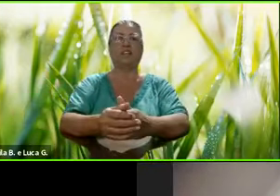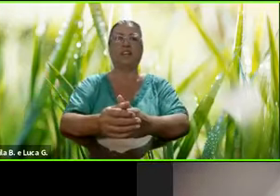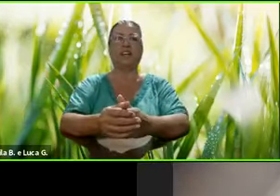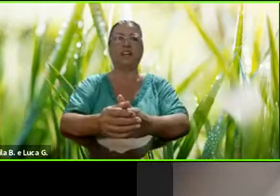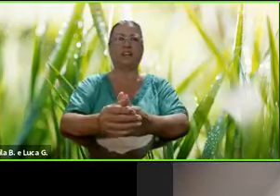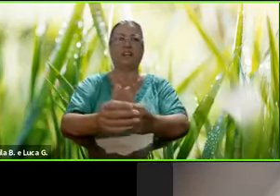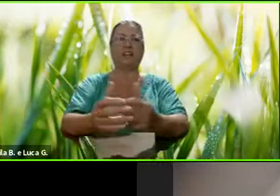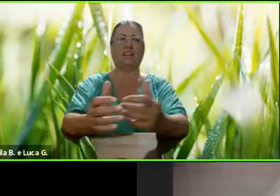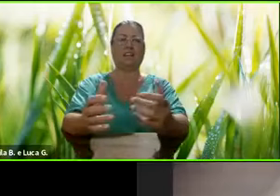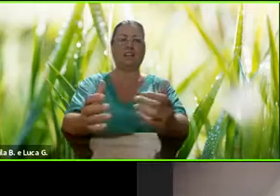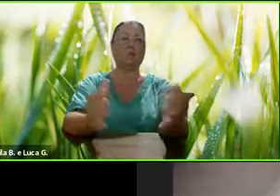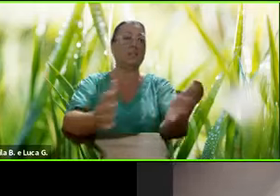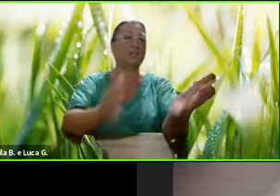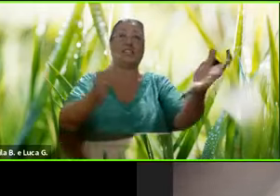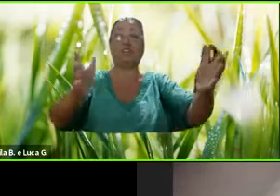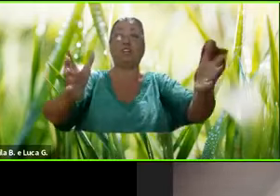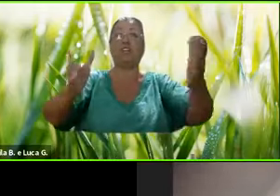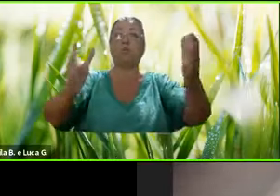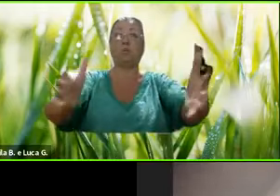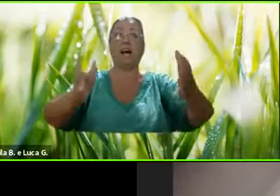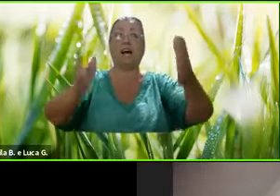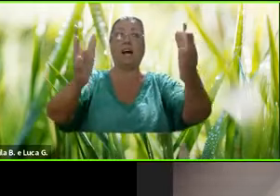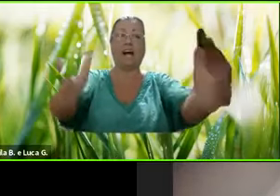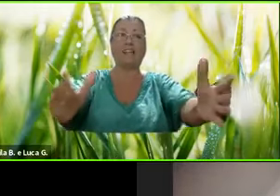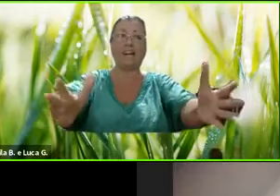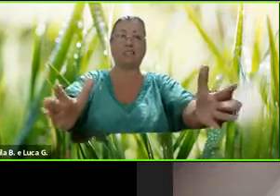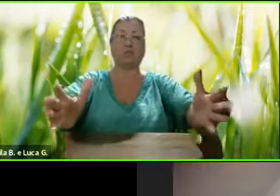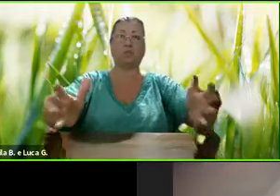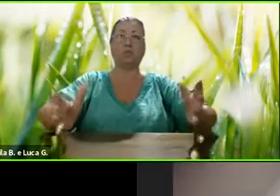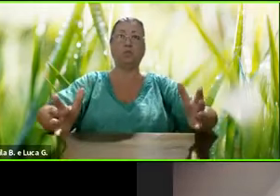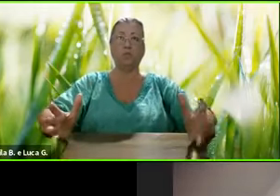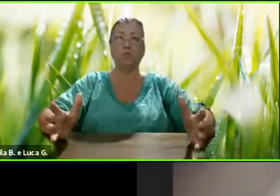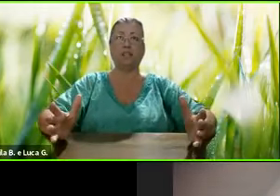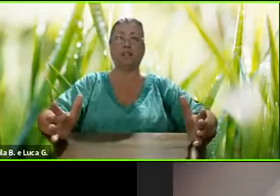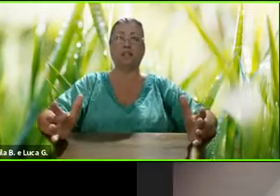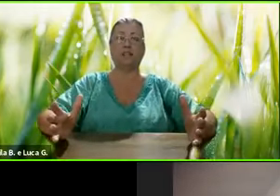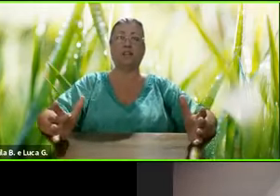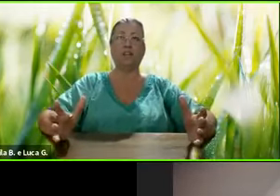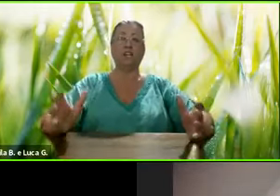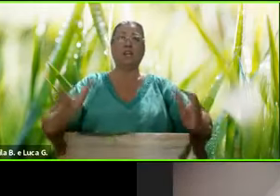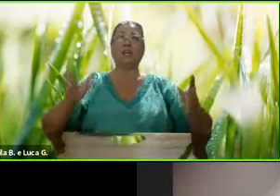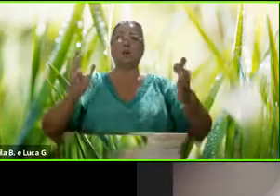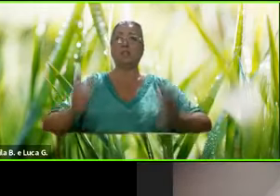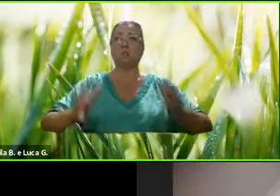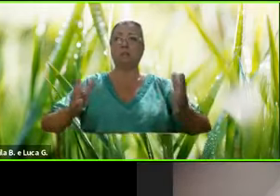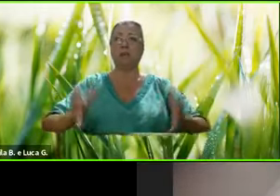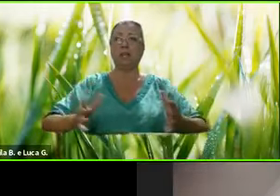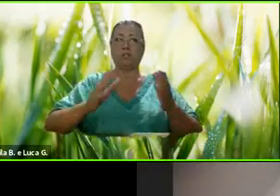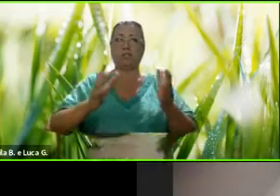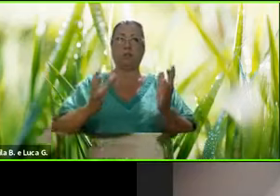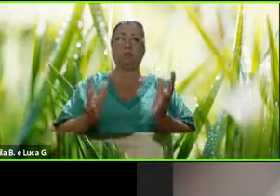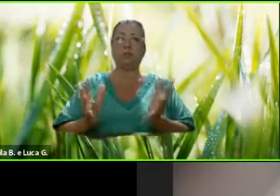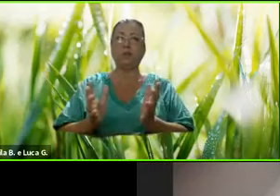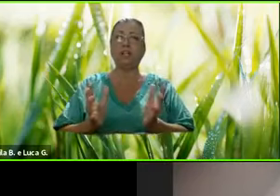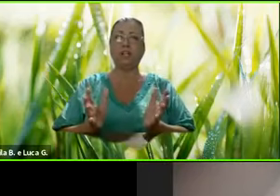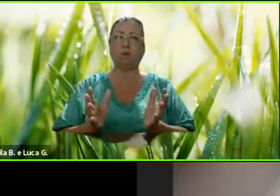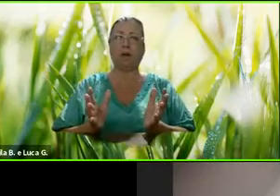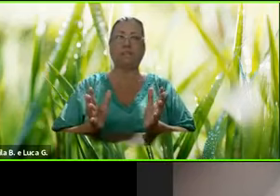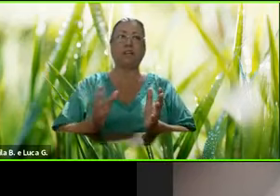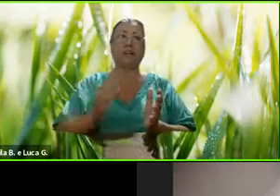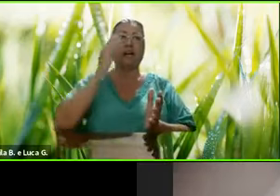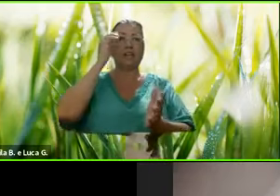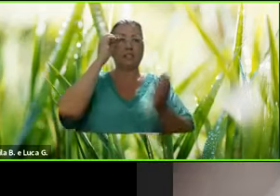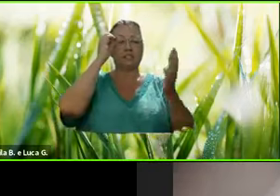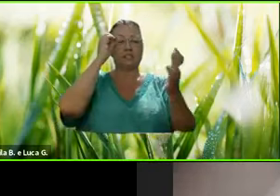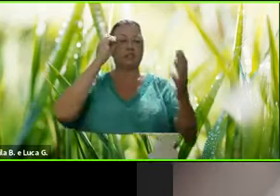immagino che questo sta succedendo qua, adesso, con noi, no? In questo momento che siamo riuniti